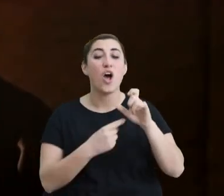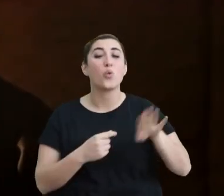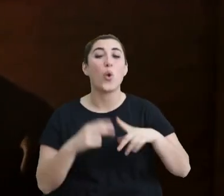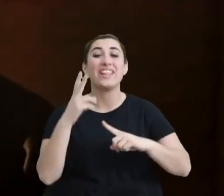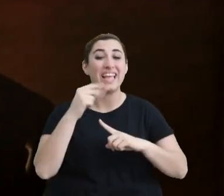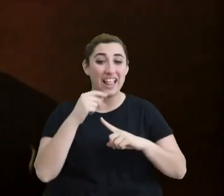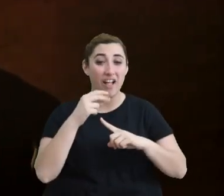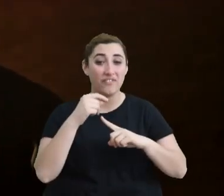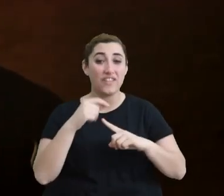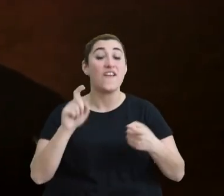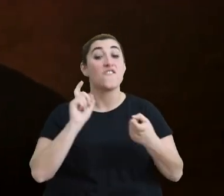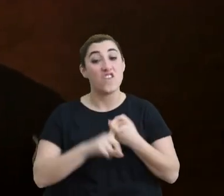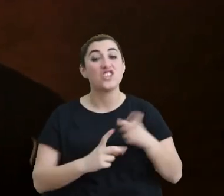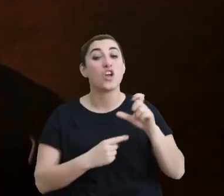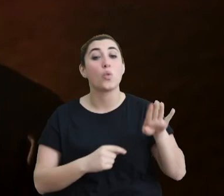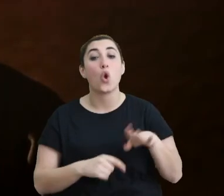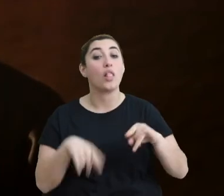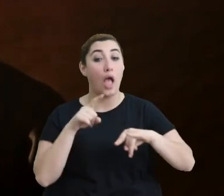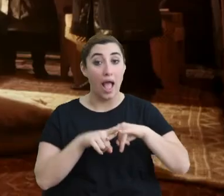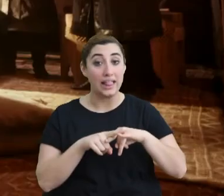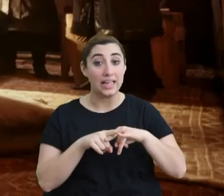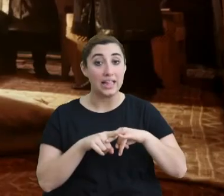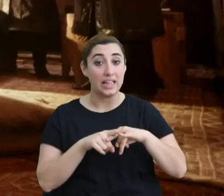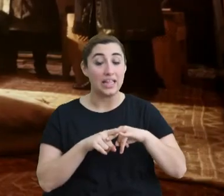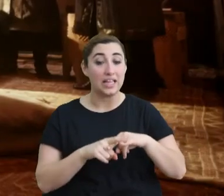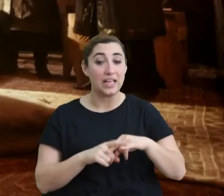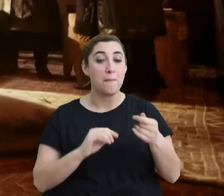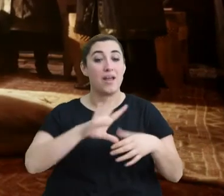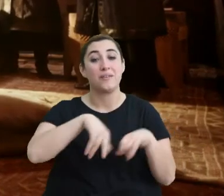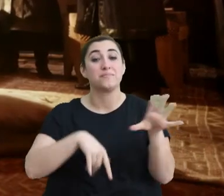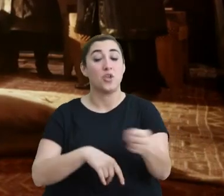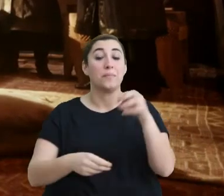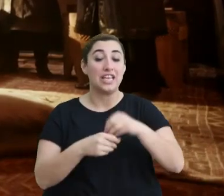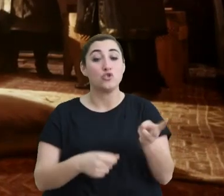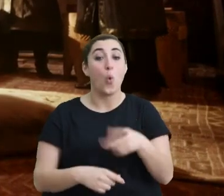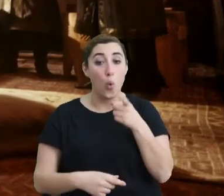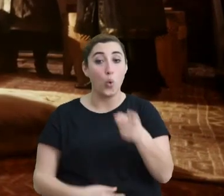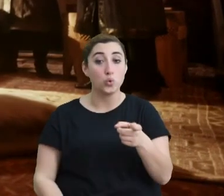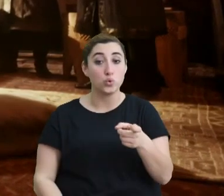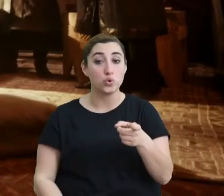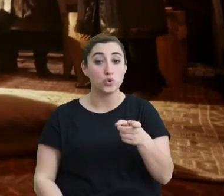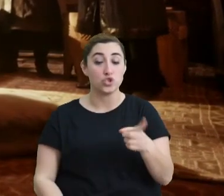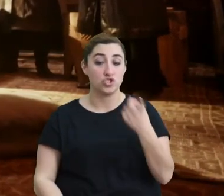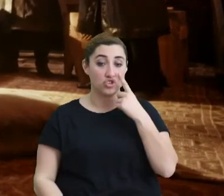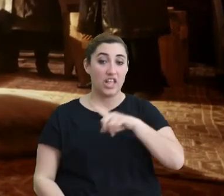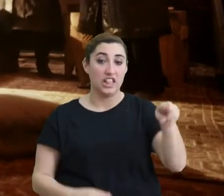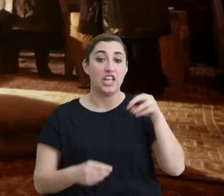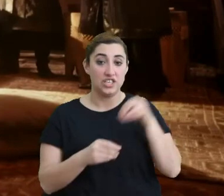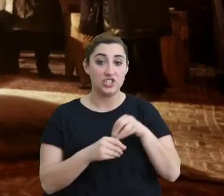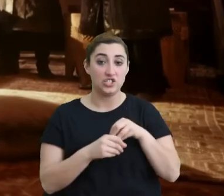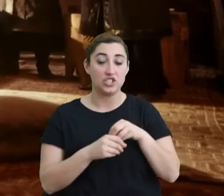Çandıroğlu İlhan'ı ve dahi Çandıroğlu Halil'i gasp etmek amacıyla öldürdüğü şahitler